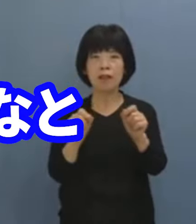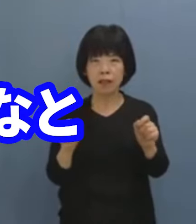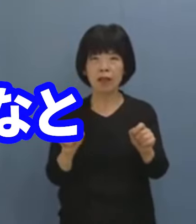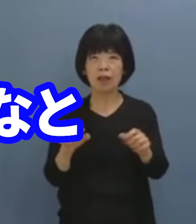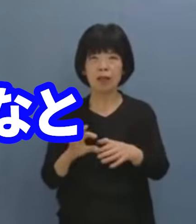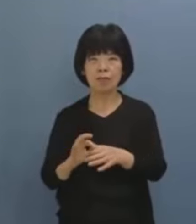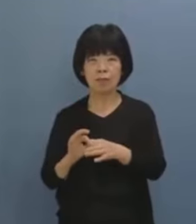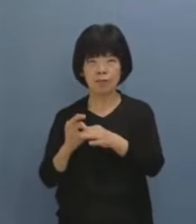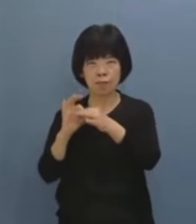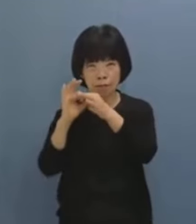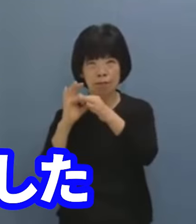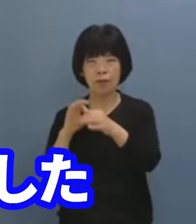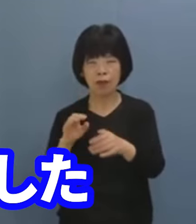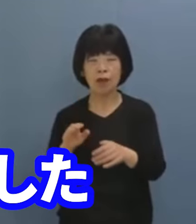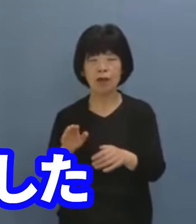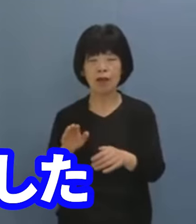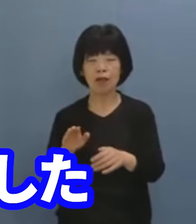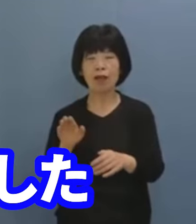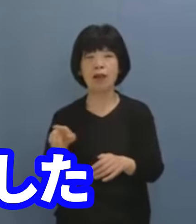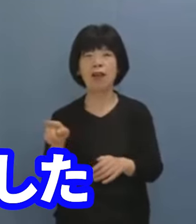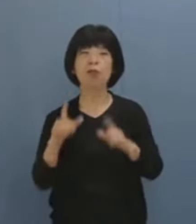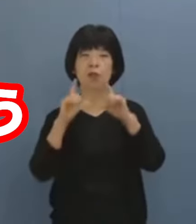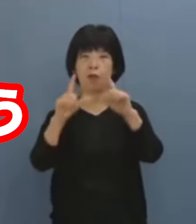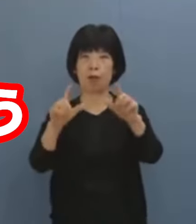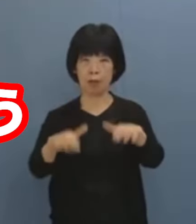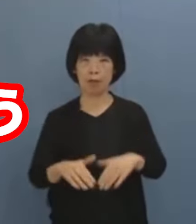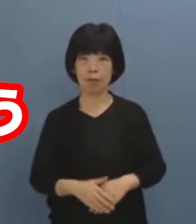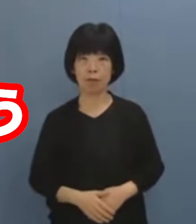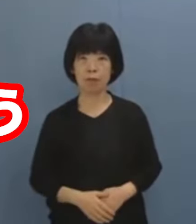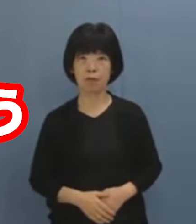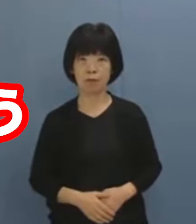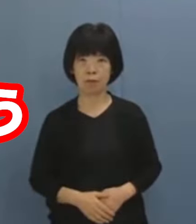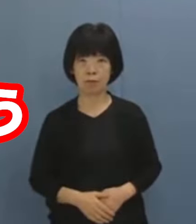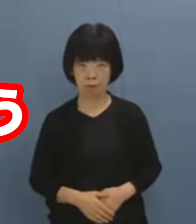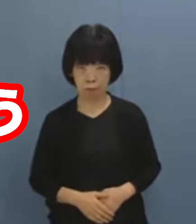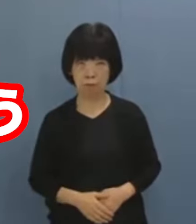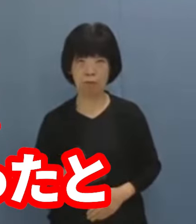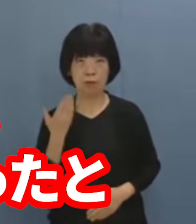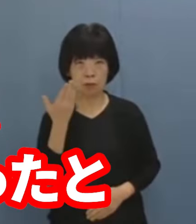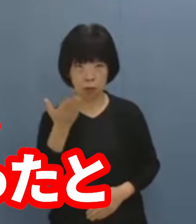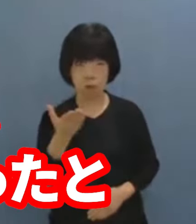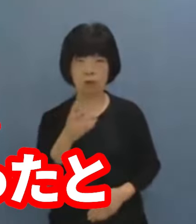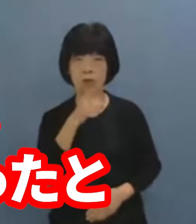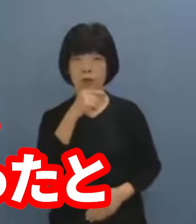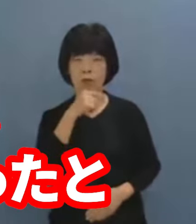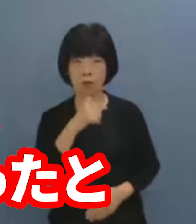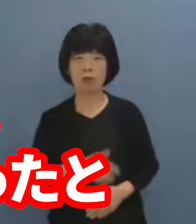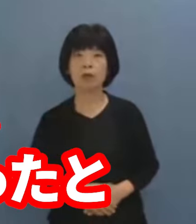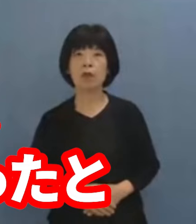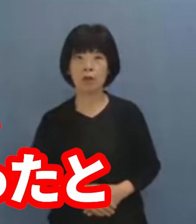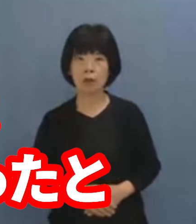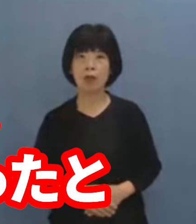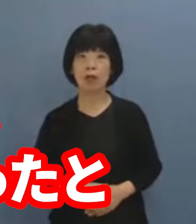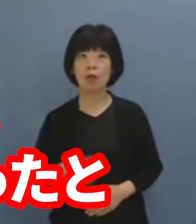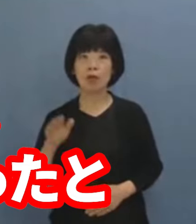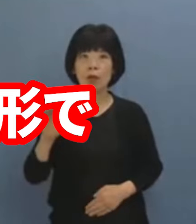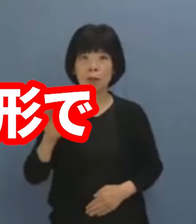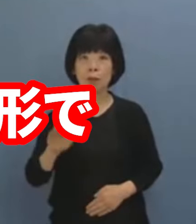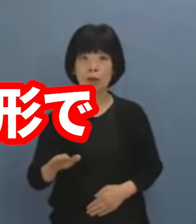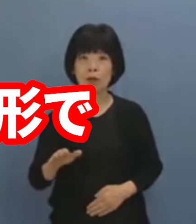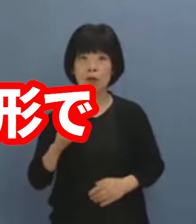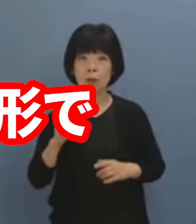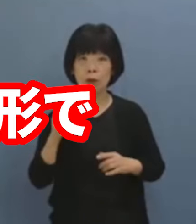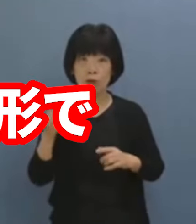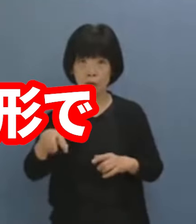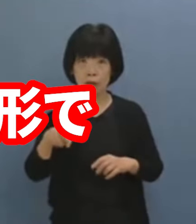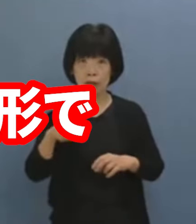で証言をさせていただきました。 いわゆる机を叩いたというところなんですけど、知事はその証言の時はポンというふうな話だったと思うん